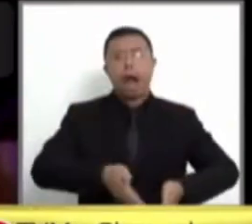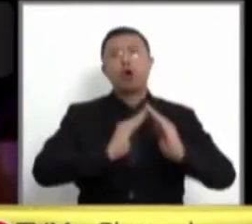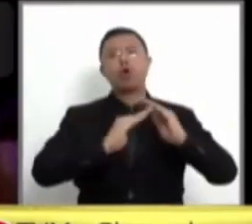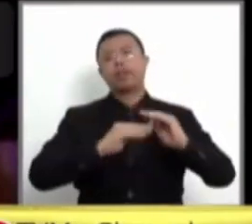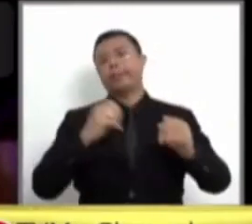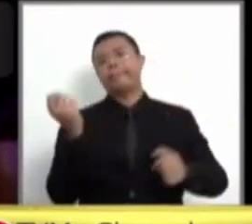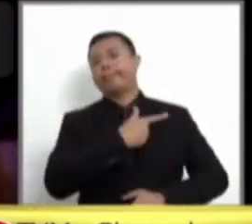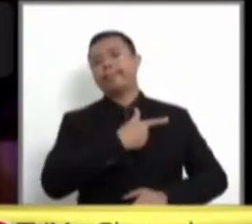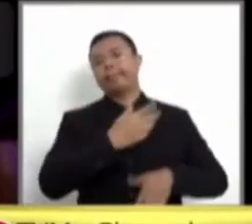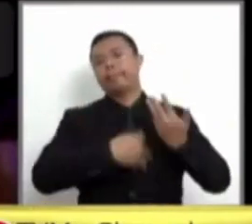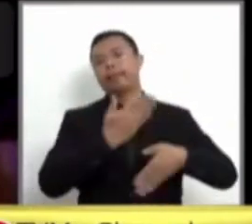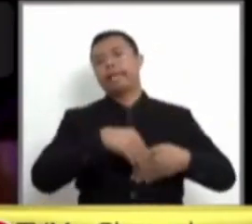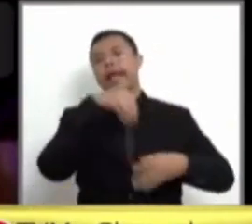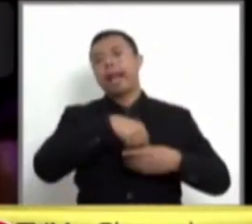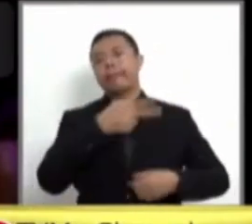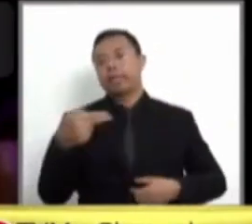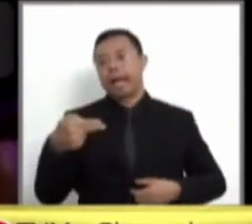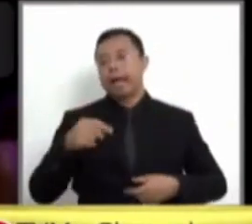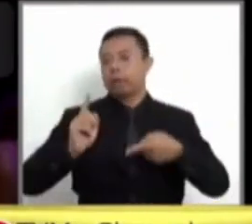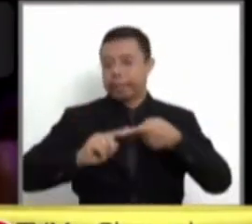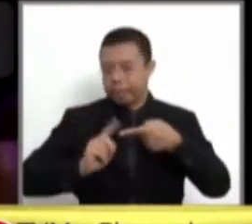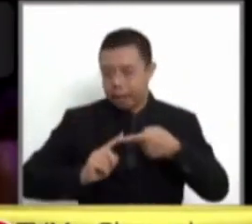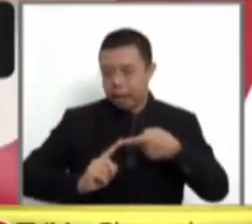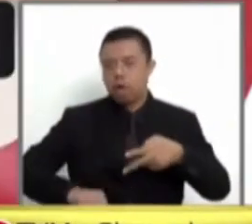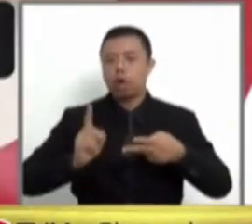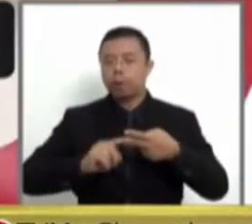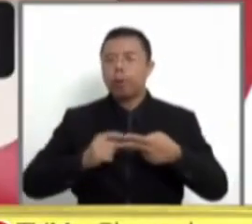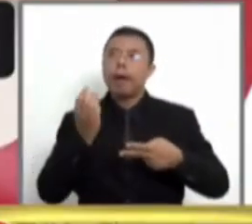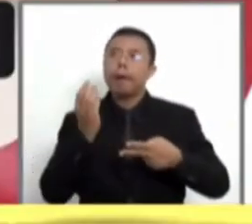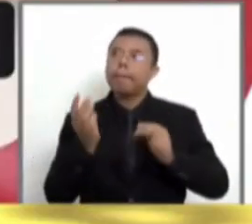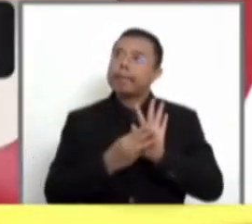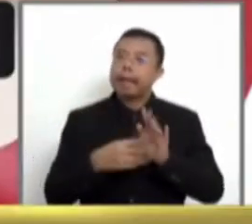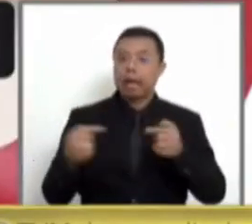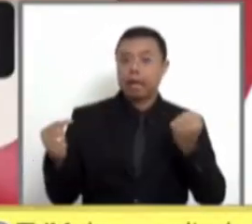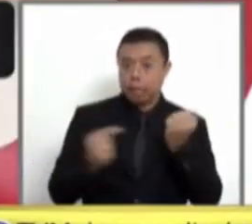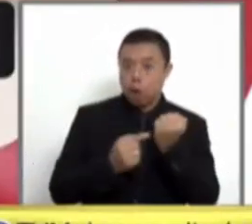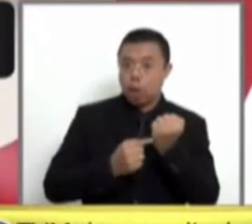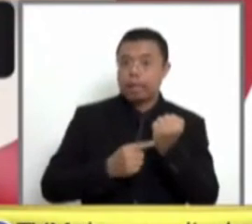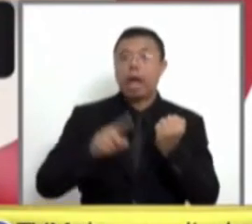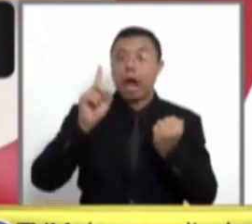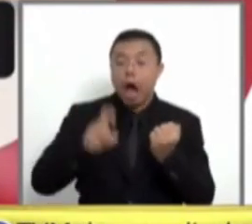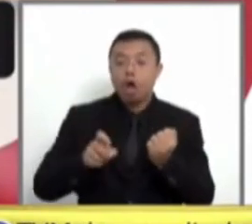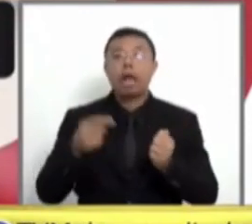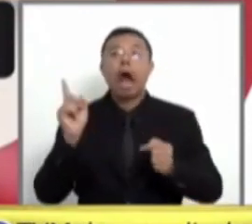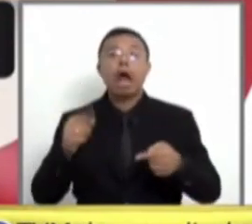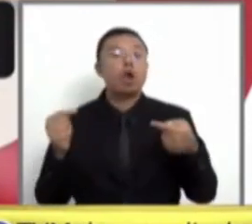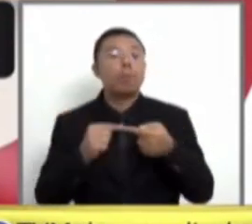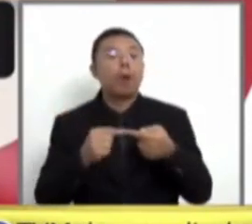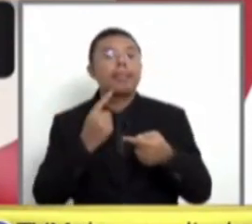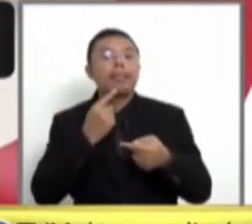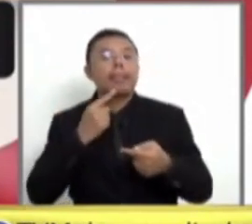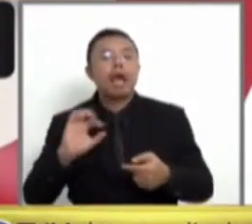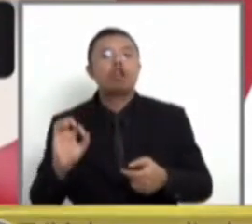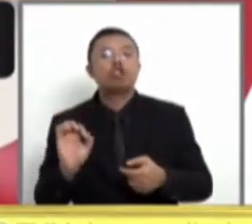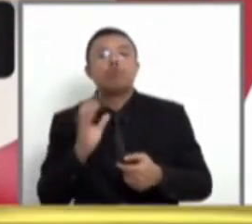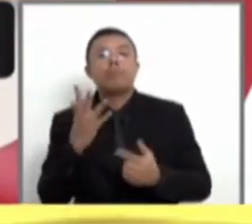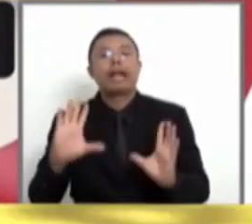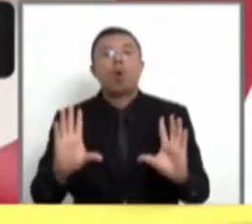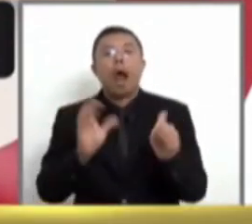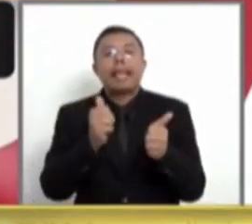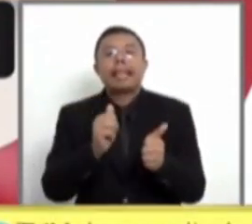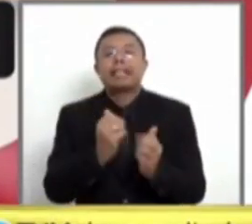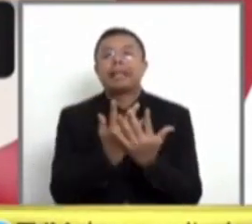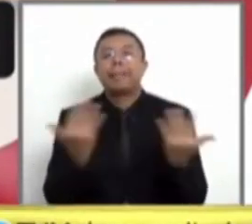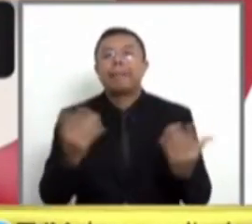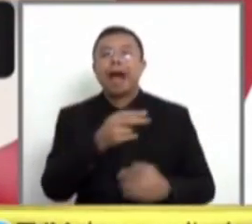pabrik segera. Jadi itu pertama. Kedua, masalah teknologi selalu berurusan dengan sumber daya manusia.